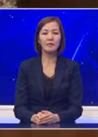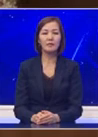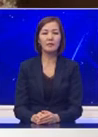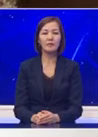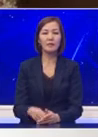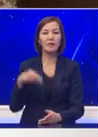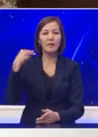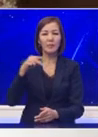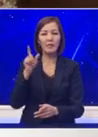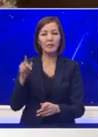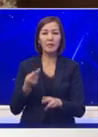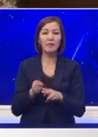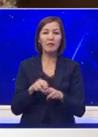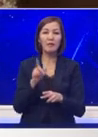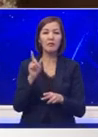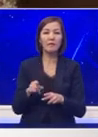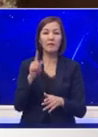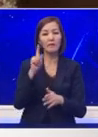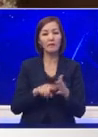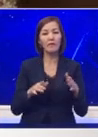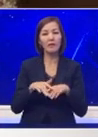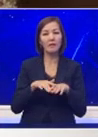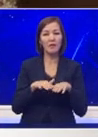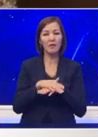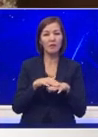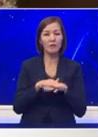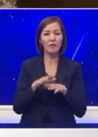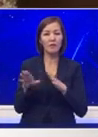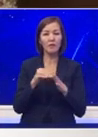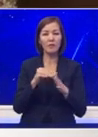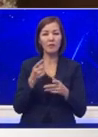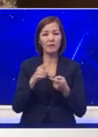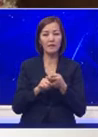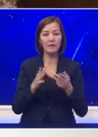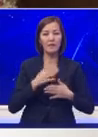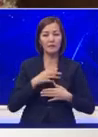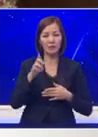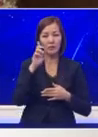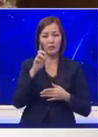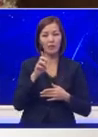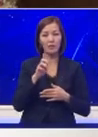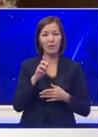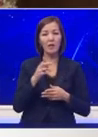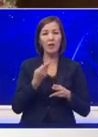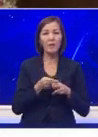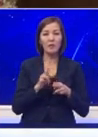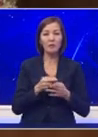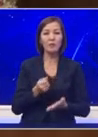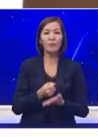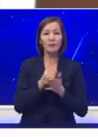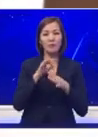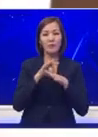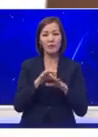президент это человек которому доверяет народ именно от нашего выбора зависит будущее нашего государства а потому мы поддерживаем